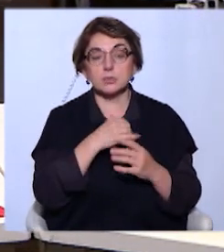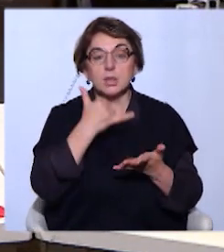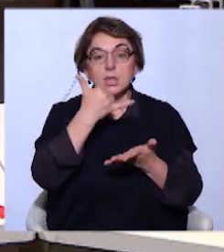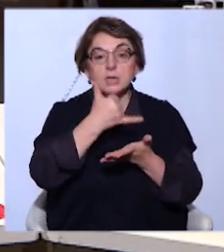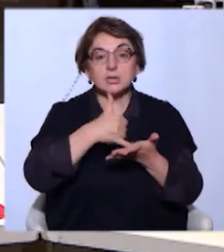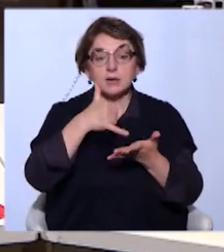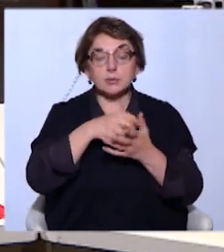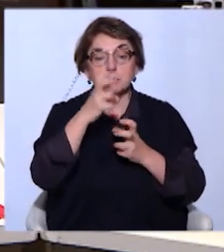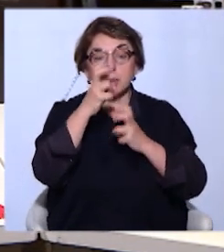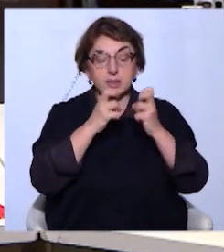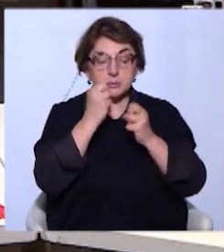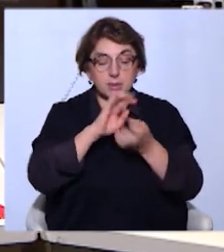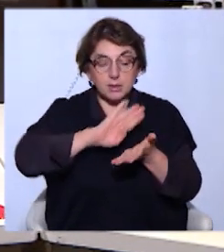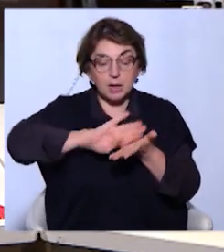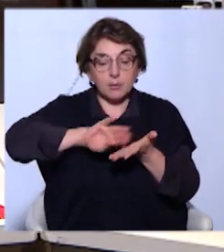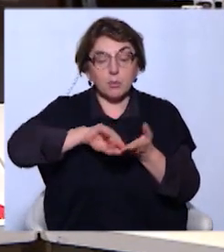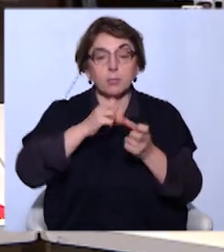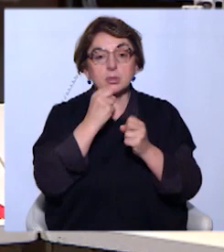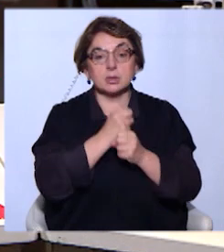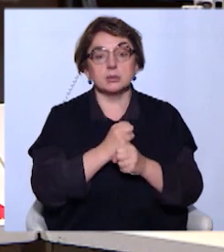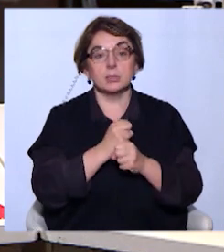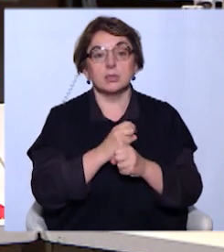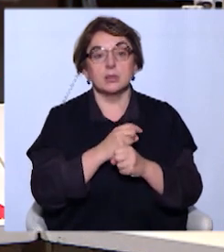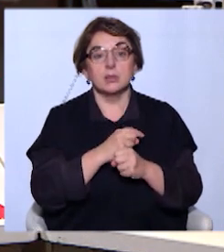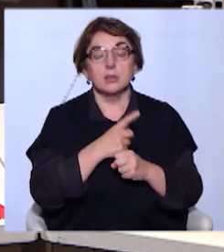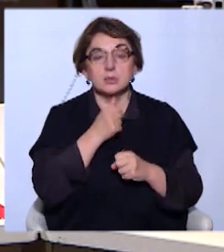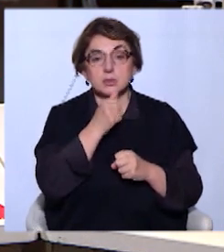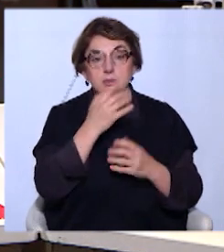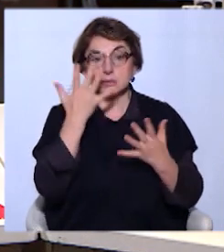პროცესი, რასაც ნავთობის ფრაქციული გამოხდა ქვია.